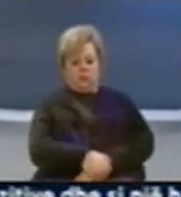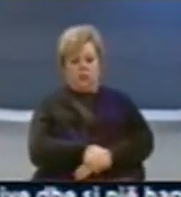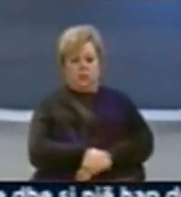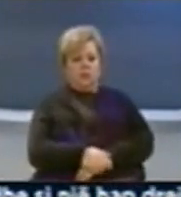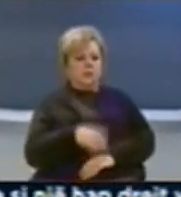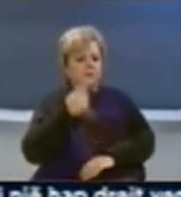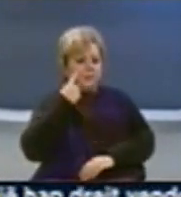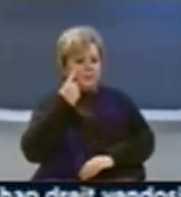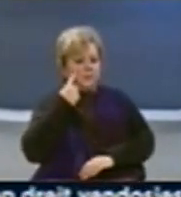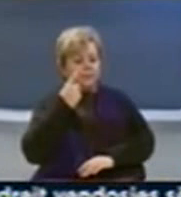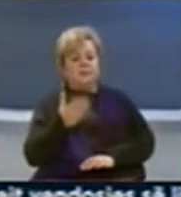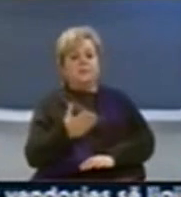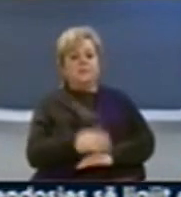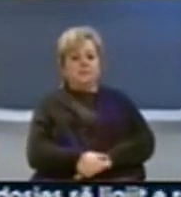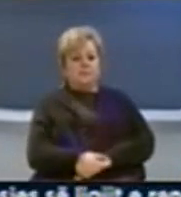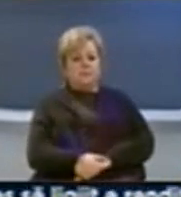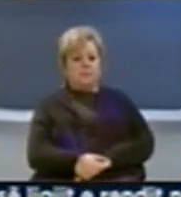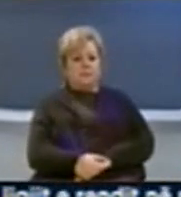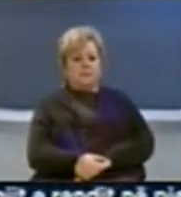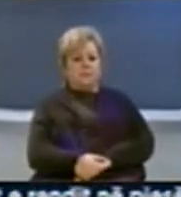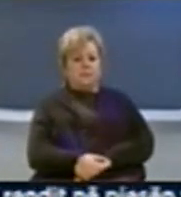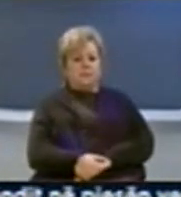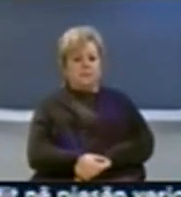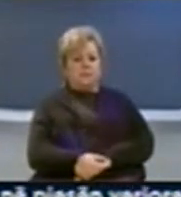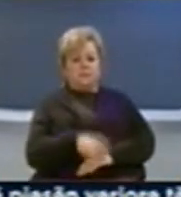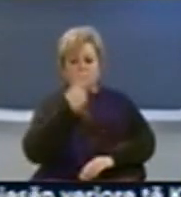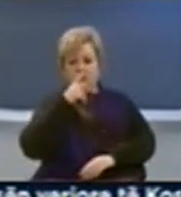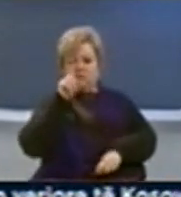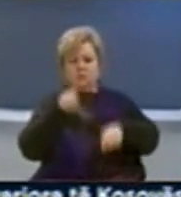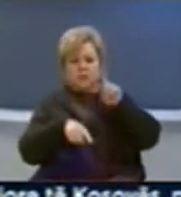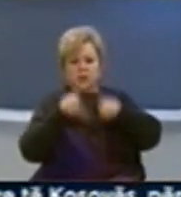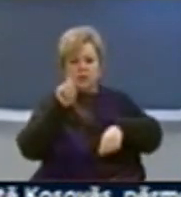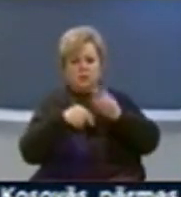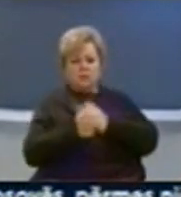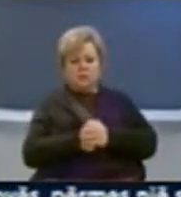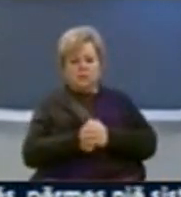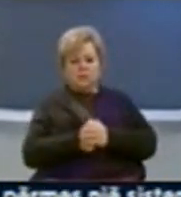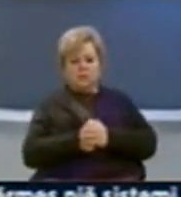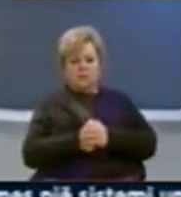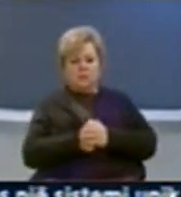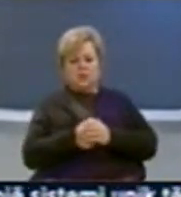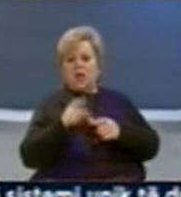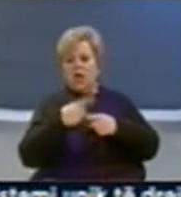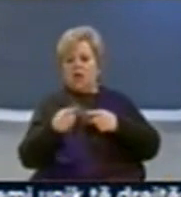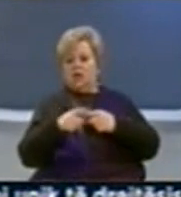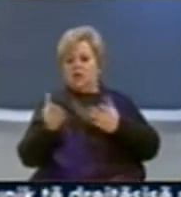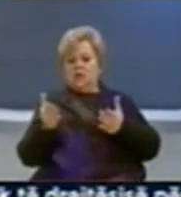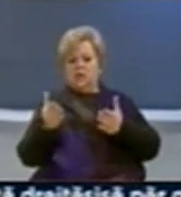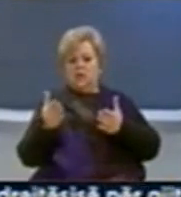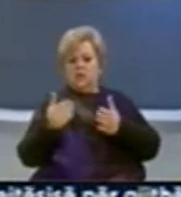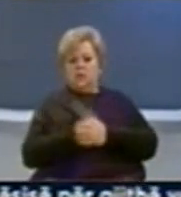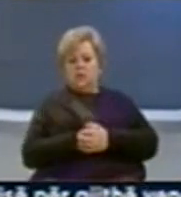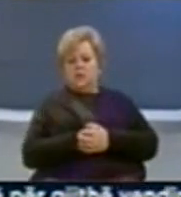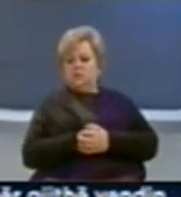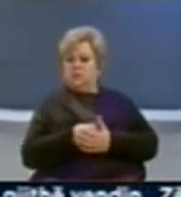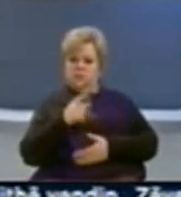përpjekje në bili pishat disa dje e kom pa mënyrë eksaltuse të arsytimit të këti se marveshë, mos në